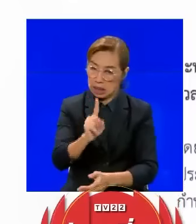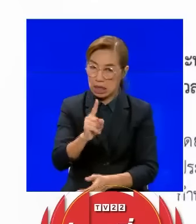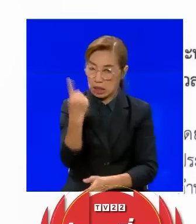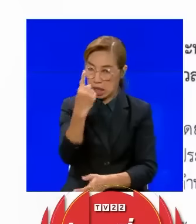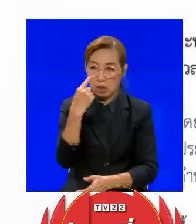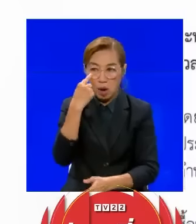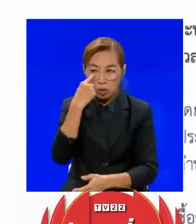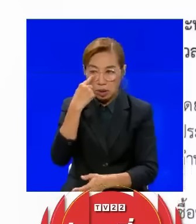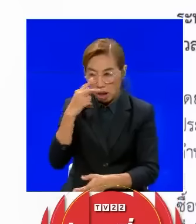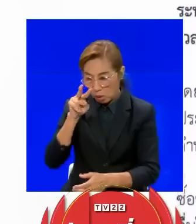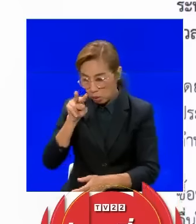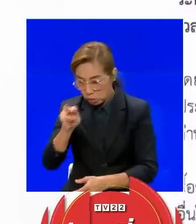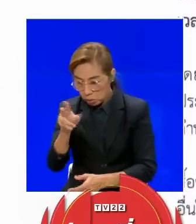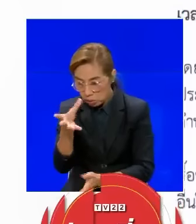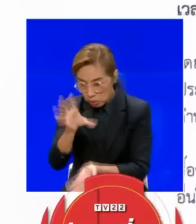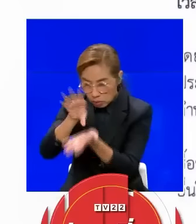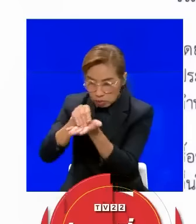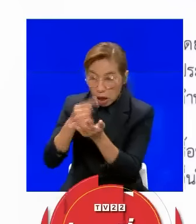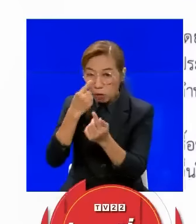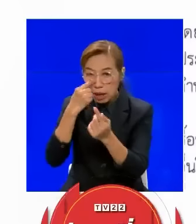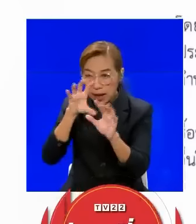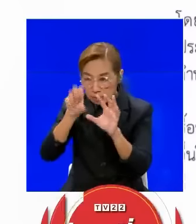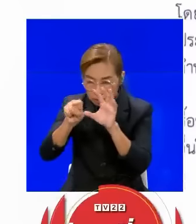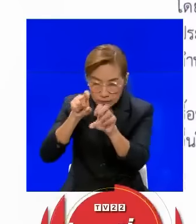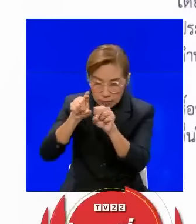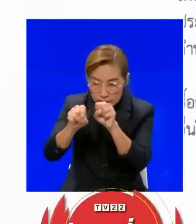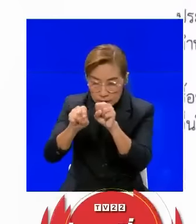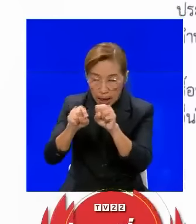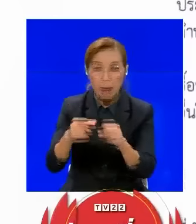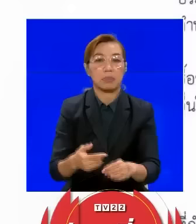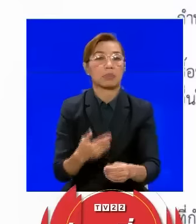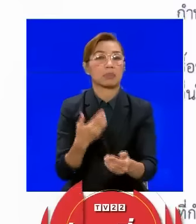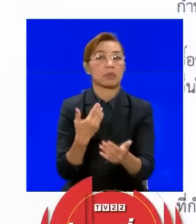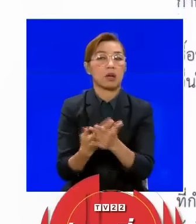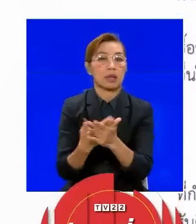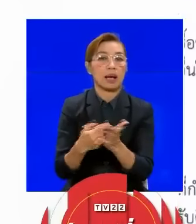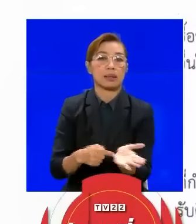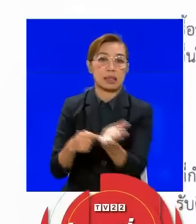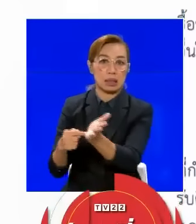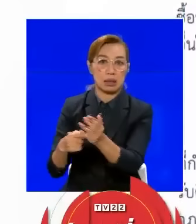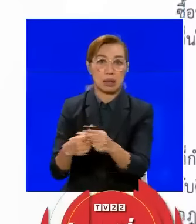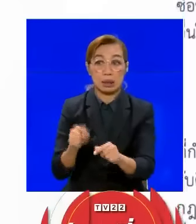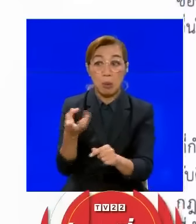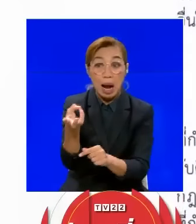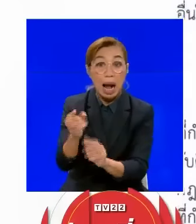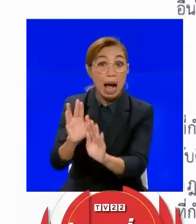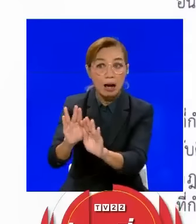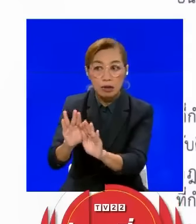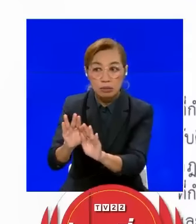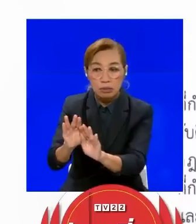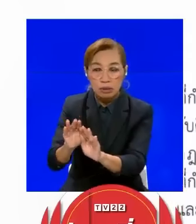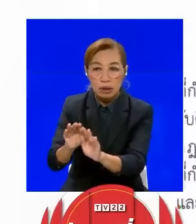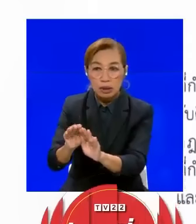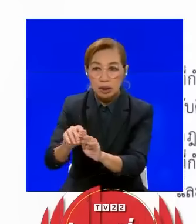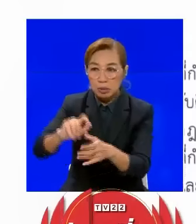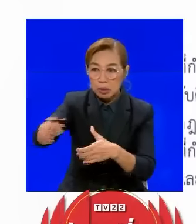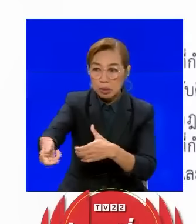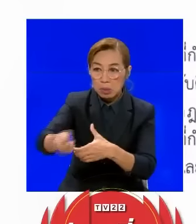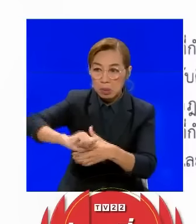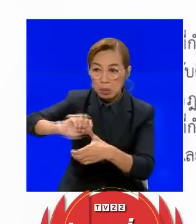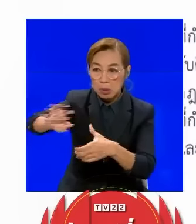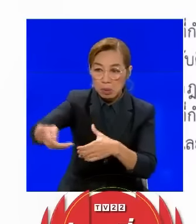อบการพิจารณาเสนอราคาซื้อข้าวในคลังสินค้าเท่านั้นไม่อนุญาตให้นำตัวอย่างข้าวออกนอกคลังสินค้